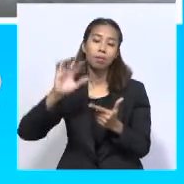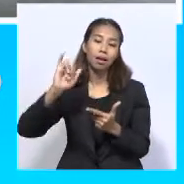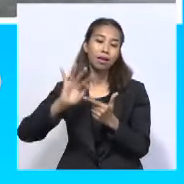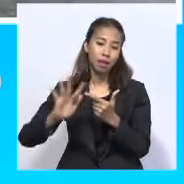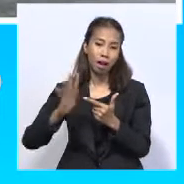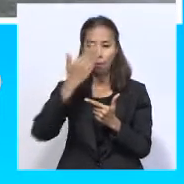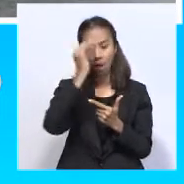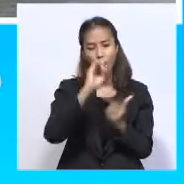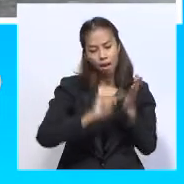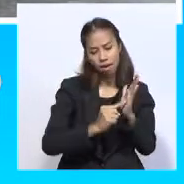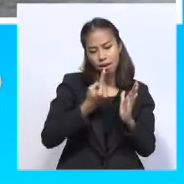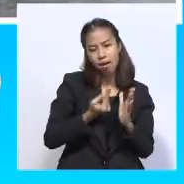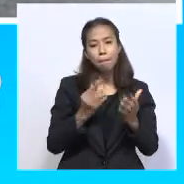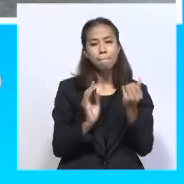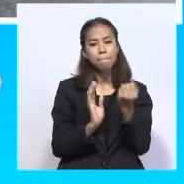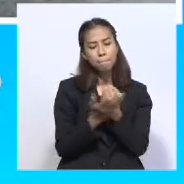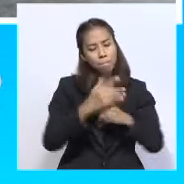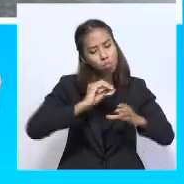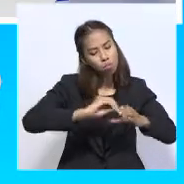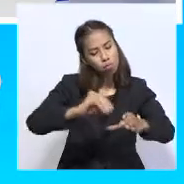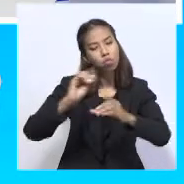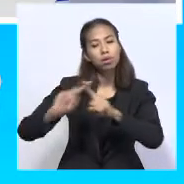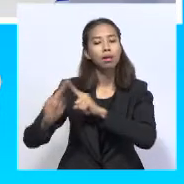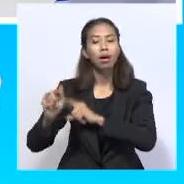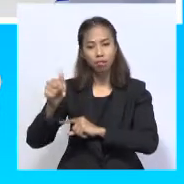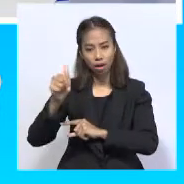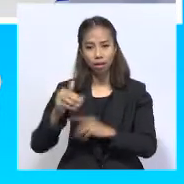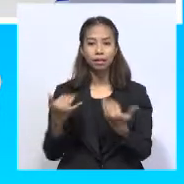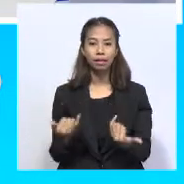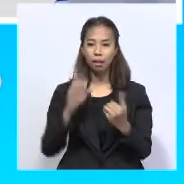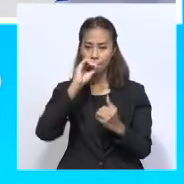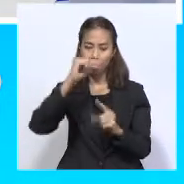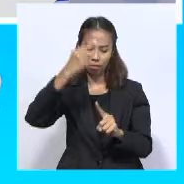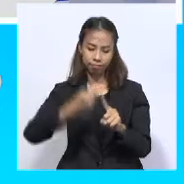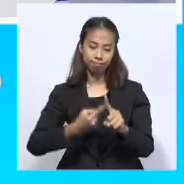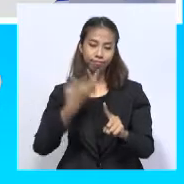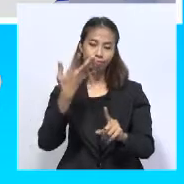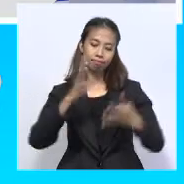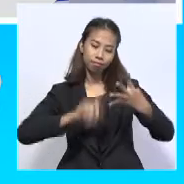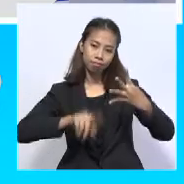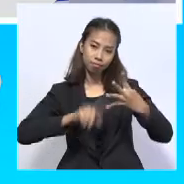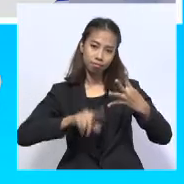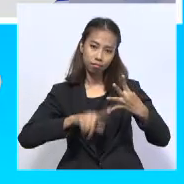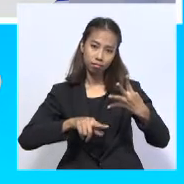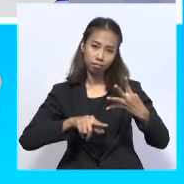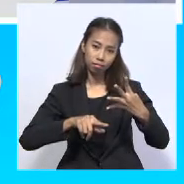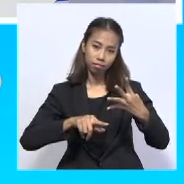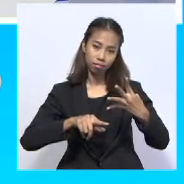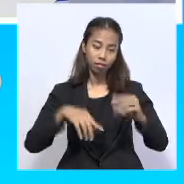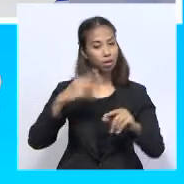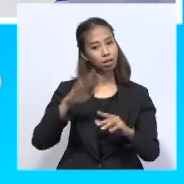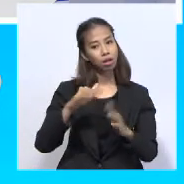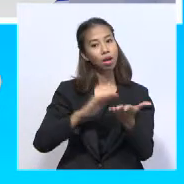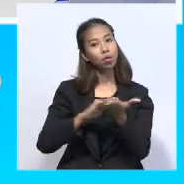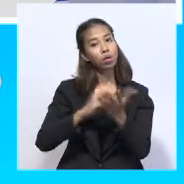นะครับ ค่ะอย่างที่เมื่อสักครู่ท่านอธิบดีเรียนมานะคะว่าปลายพฤษภาคมก็จะมีฝนทิ้งช่วงก